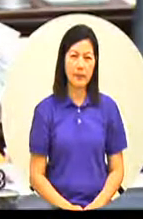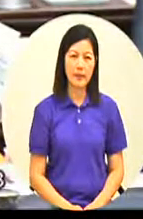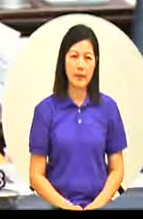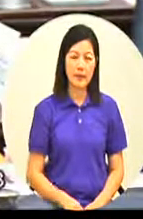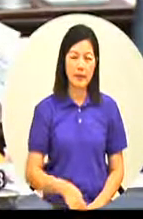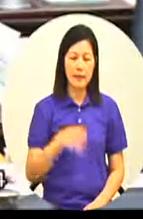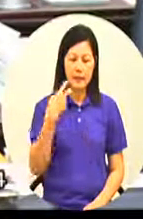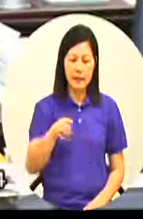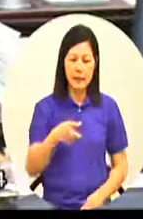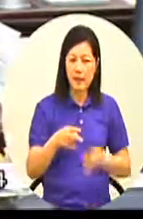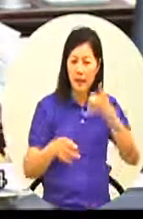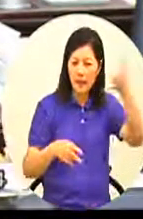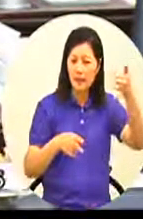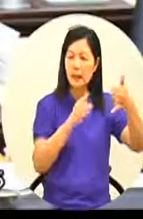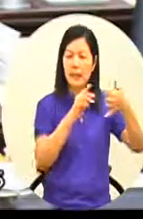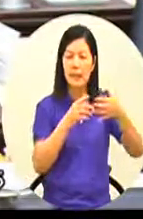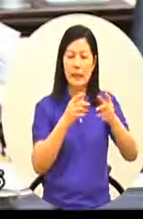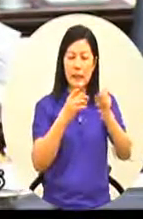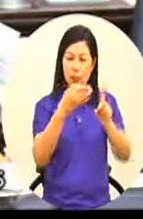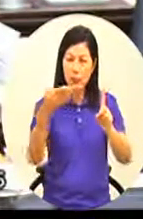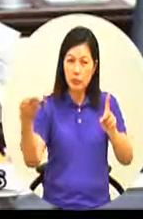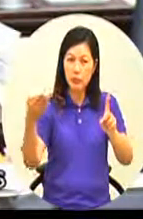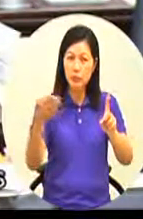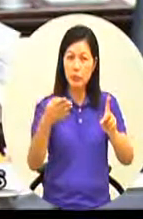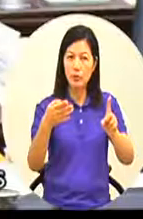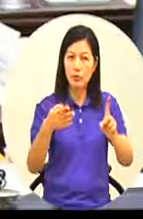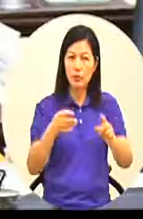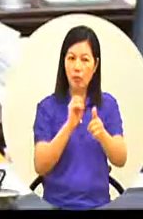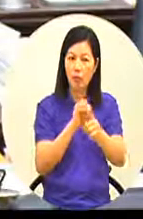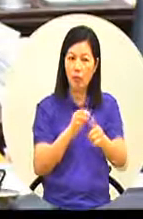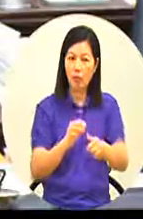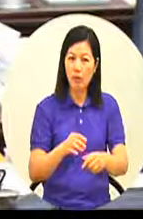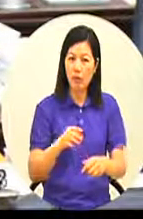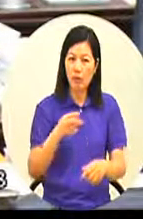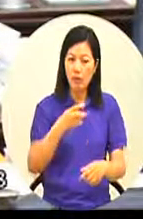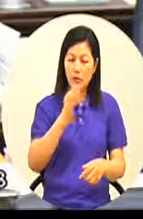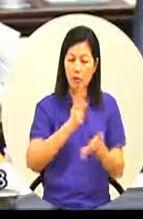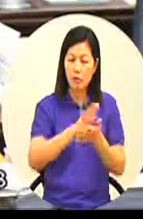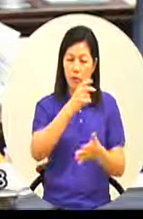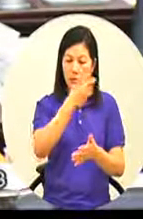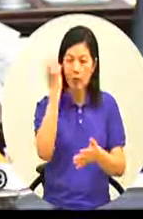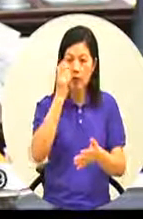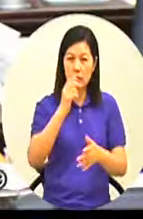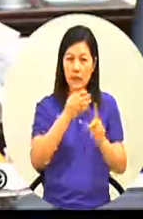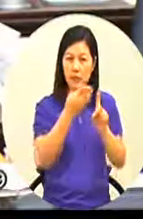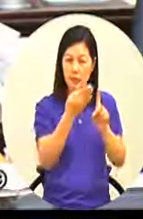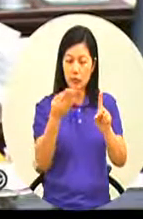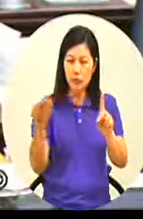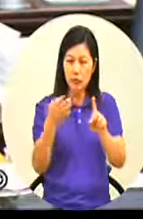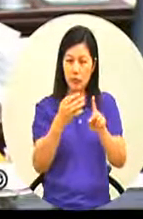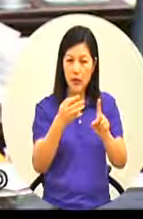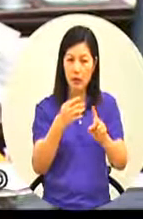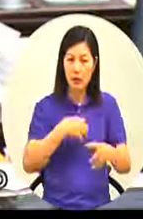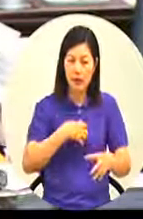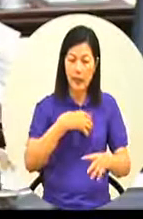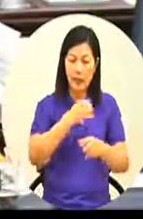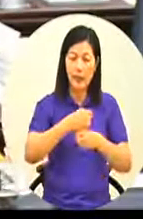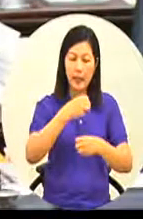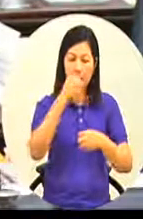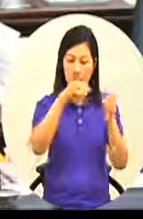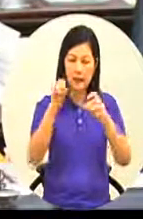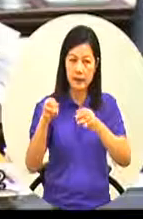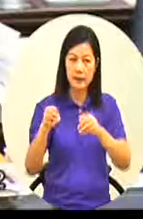打1999，那后来他发现了，哈马逊他们在进行所谓的参与式预算的这个部分，所以他就透过